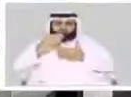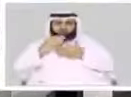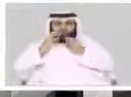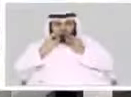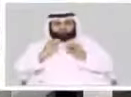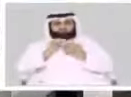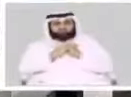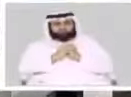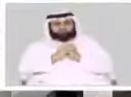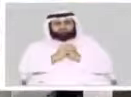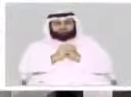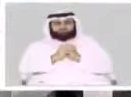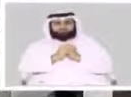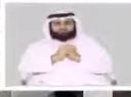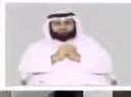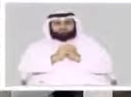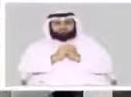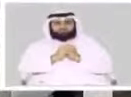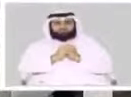وهنا ملمح